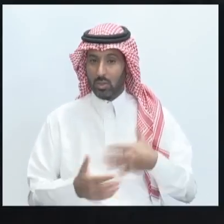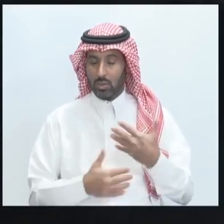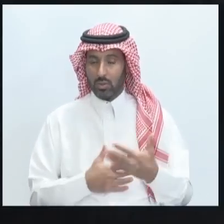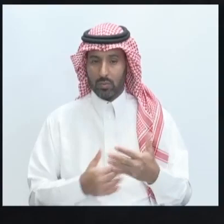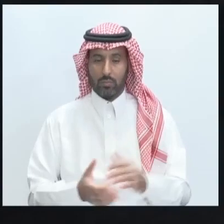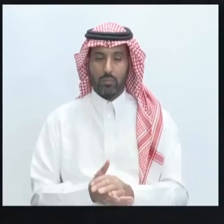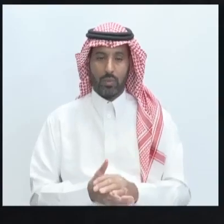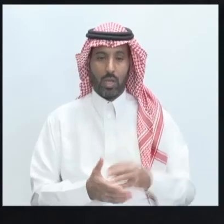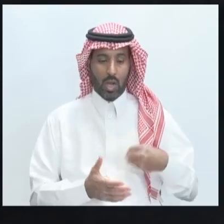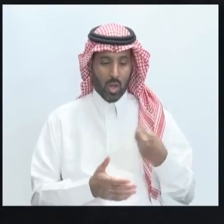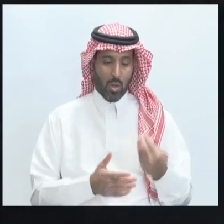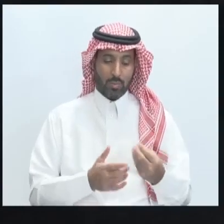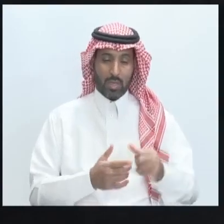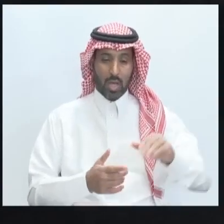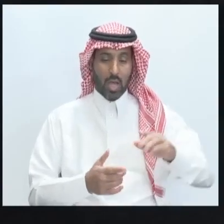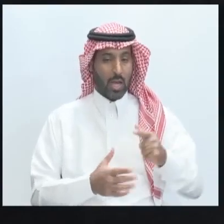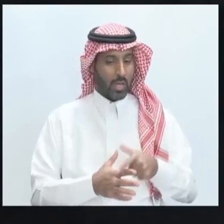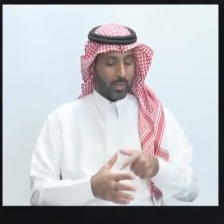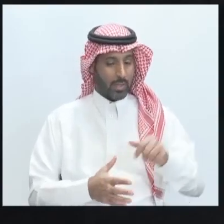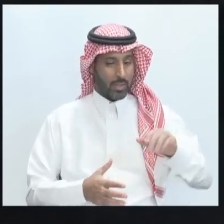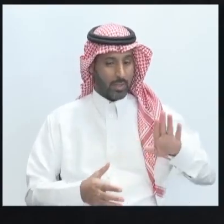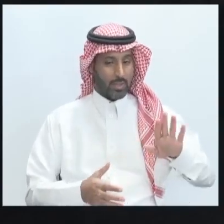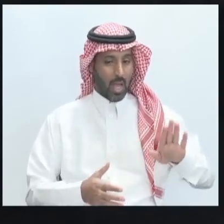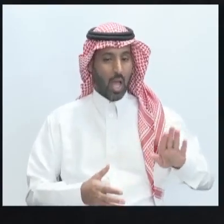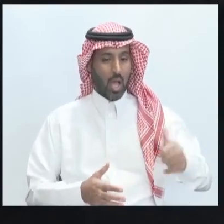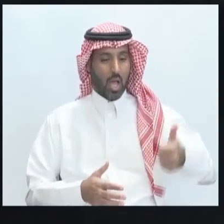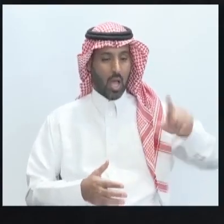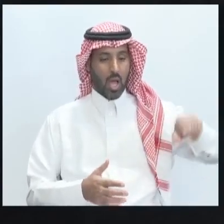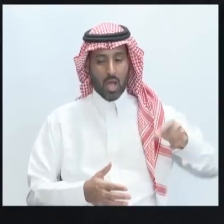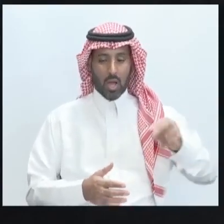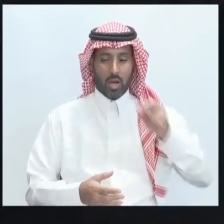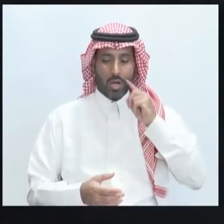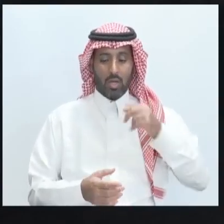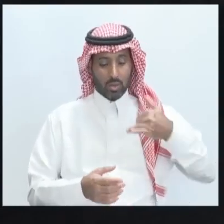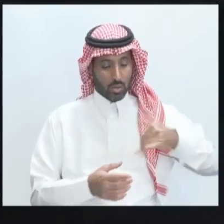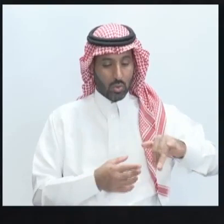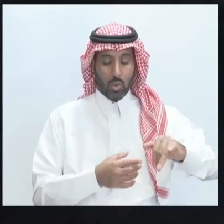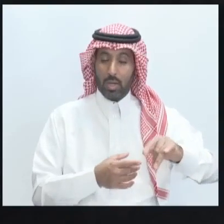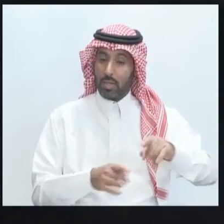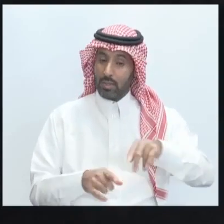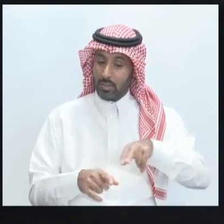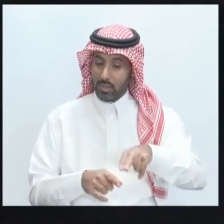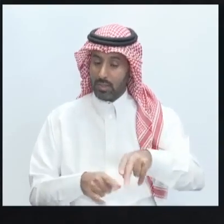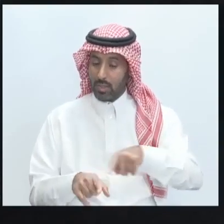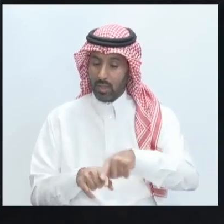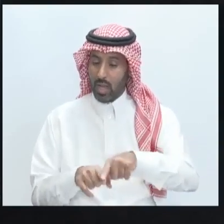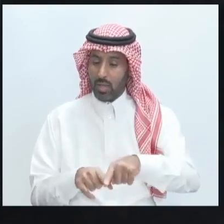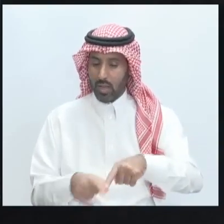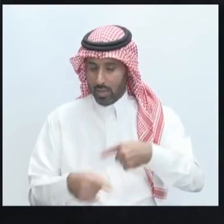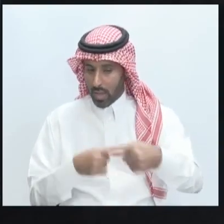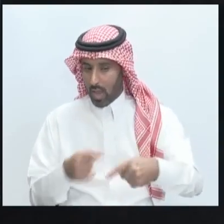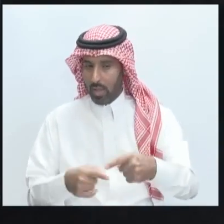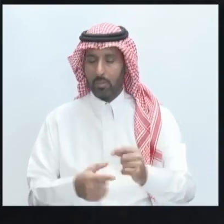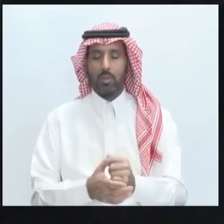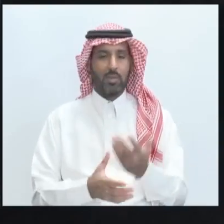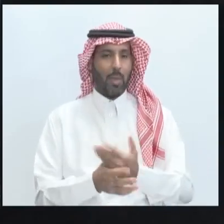الحب جعل ساره تزور صديقتها او صديقتها بشكل دائم لولا هذا الانفعال لما اصبحت